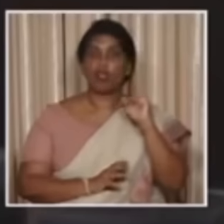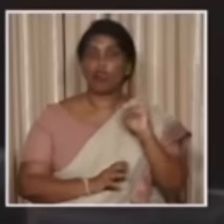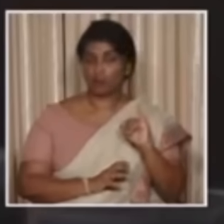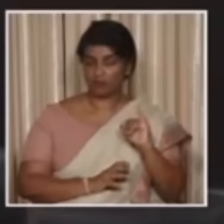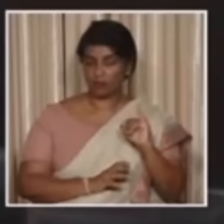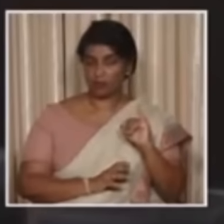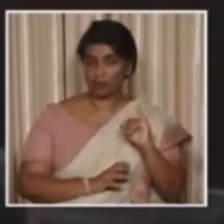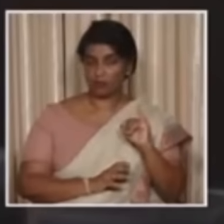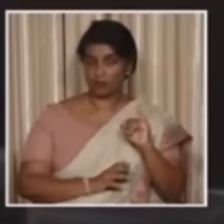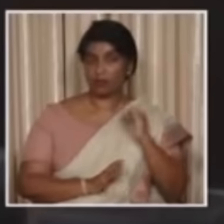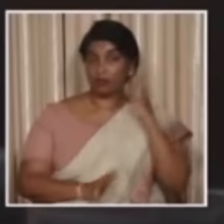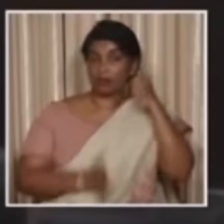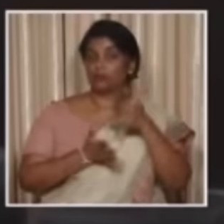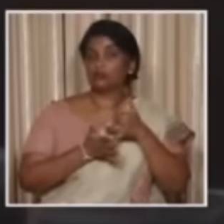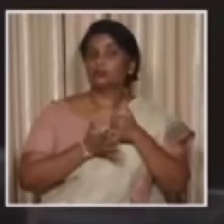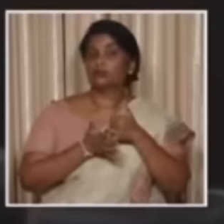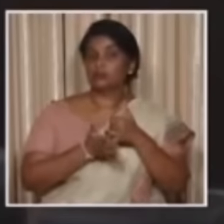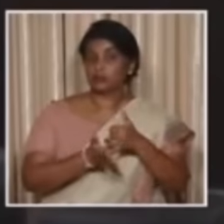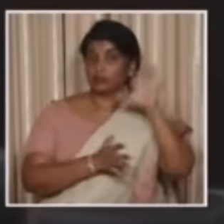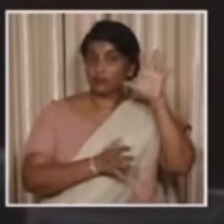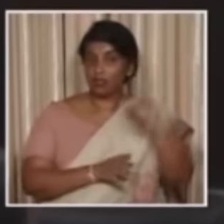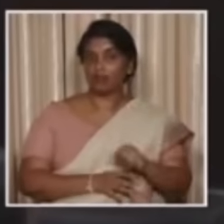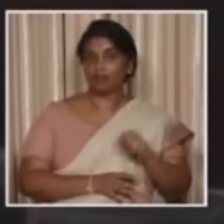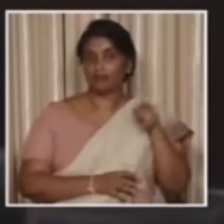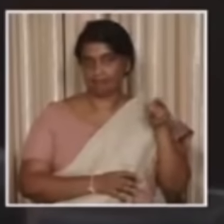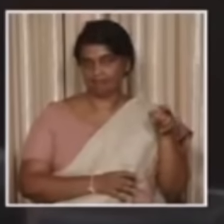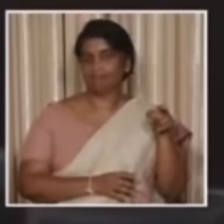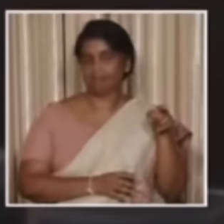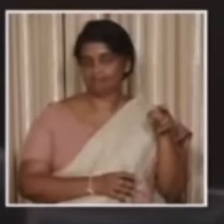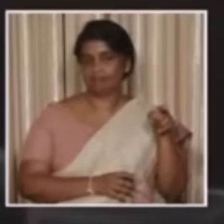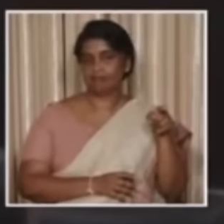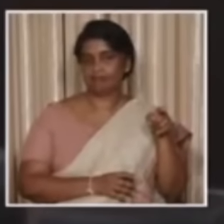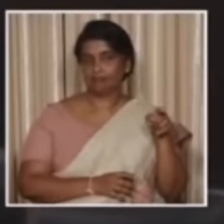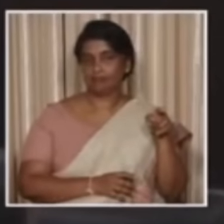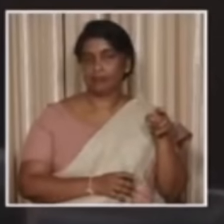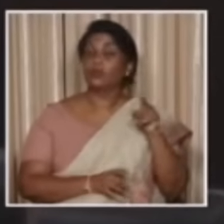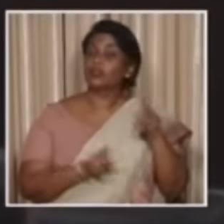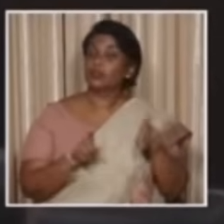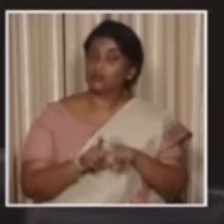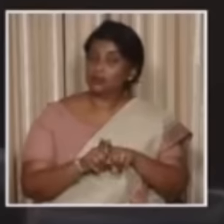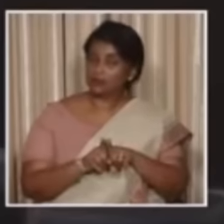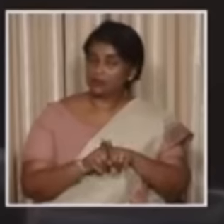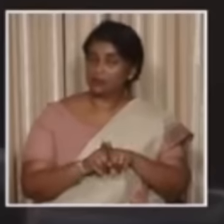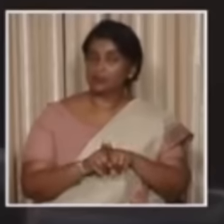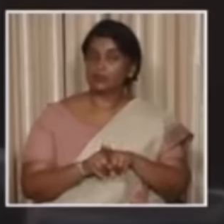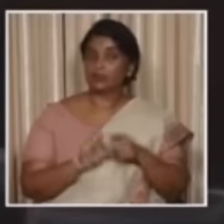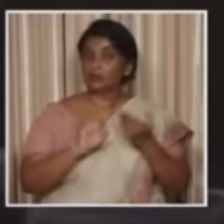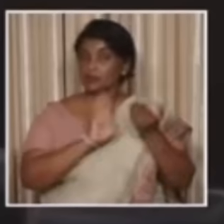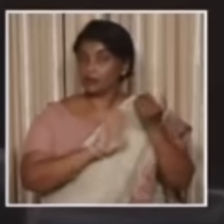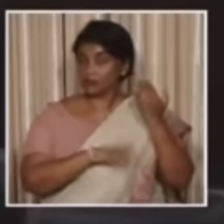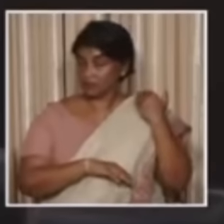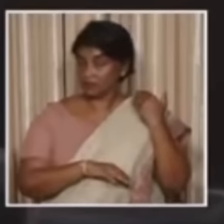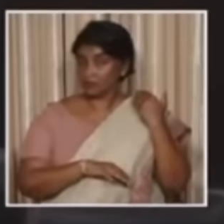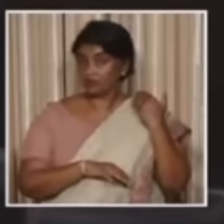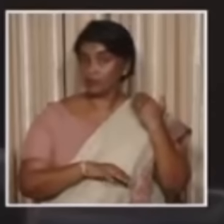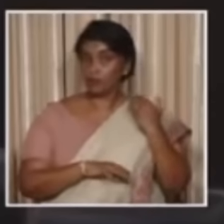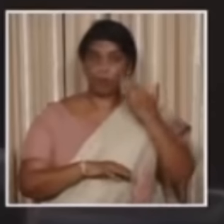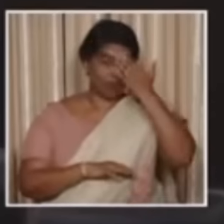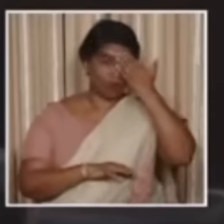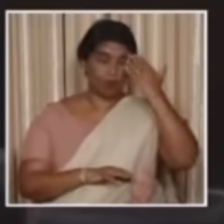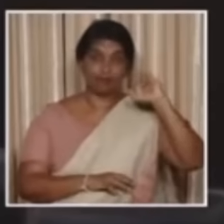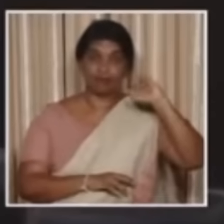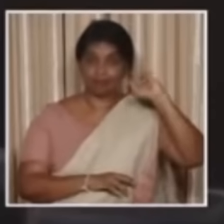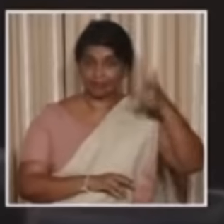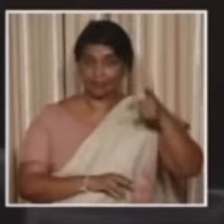1996 ලෝක කුසලානේ ගෙනාවේ තුමා ඒ වගේම තමයි එදා මුර්ලිදරන්